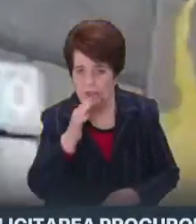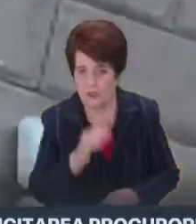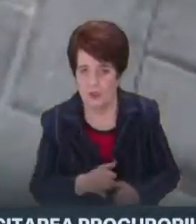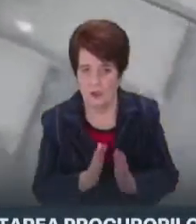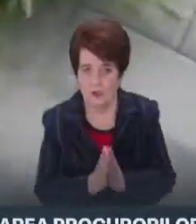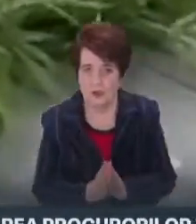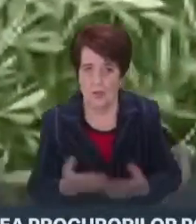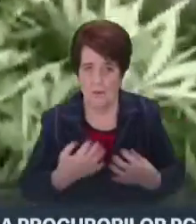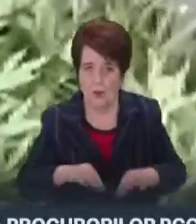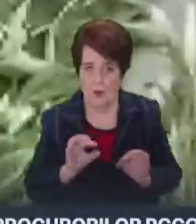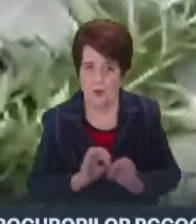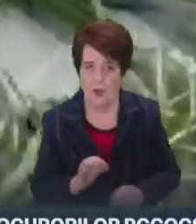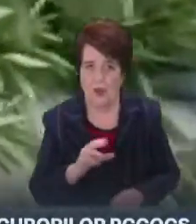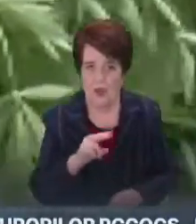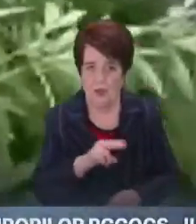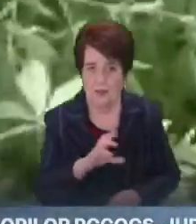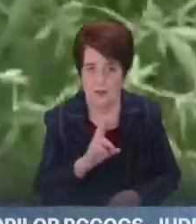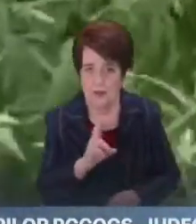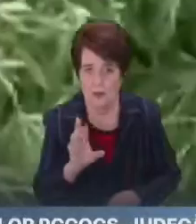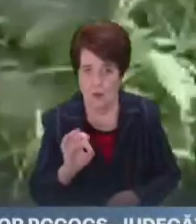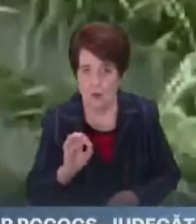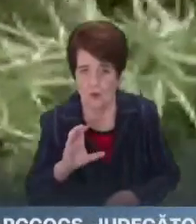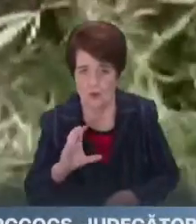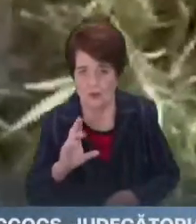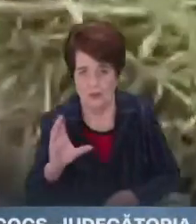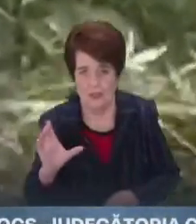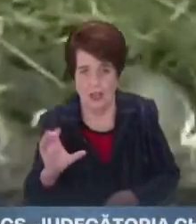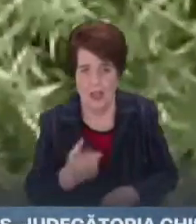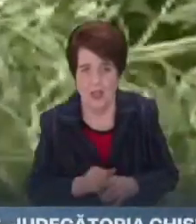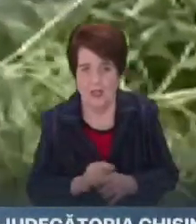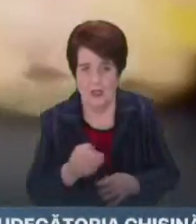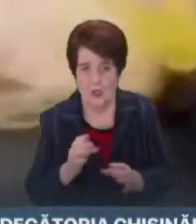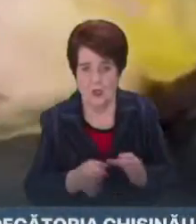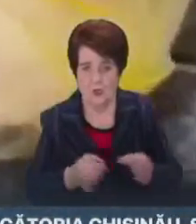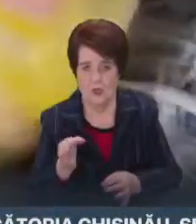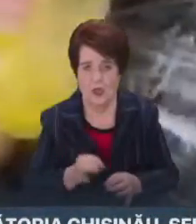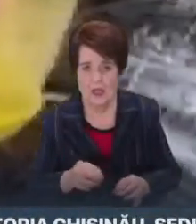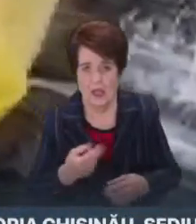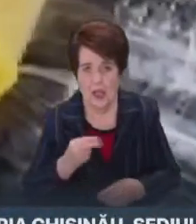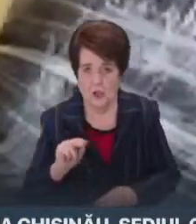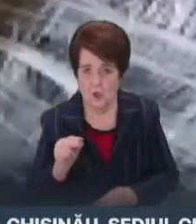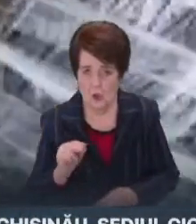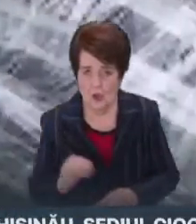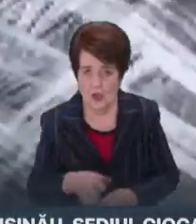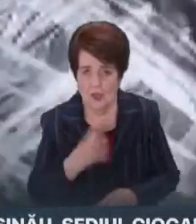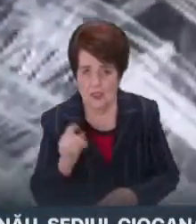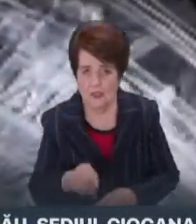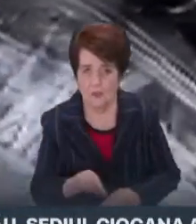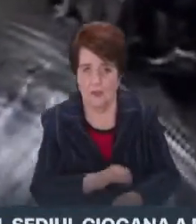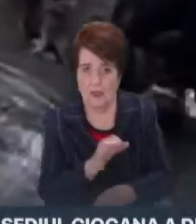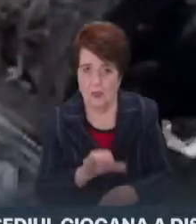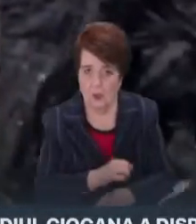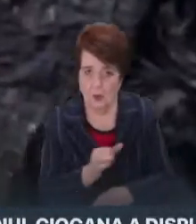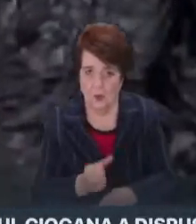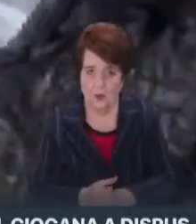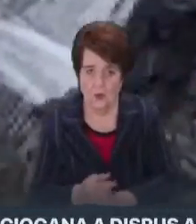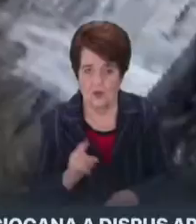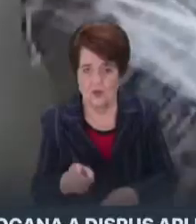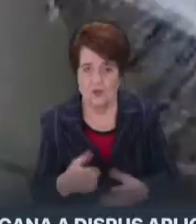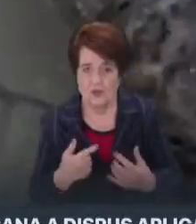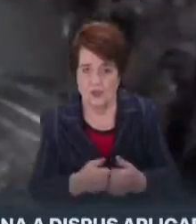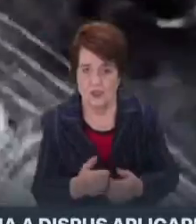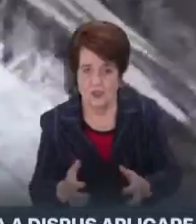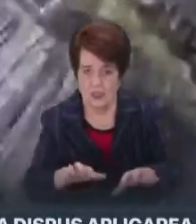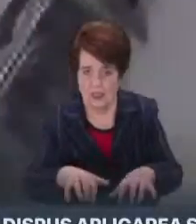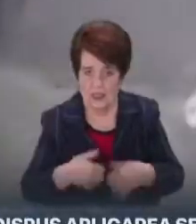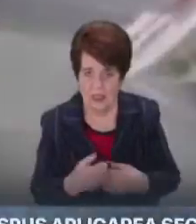solicitarea procurorilor PCCOX, judecătoria Chișinău, sediul Ciocana, a dispus aplicarea sechestrului asupra drogurilor și accesoriilor